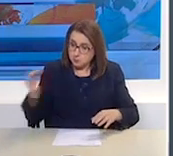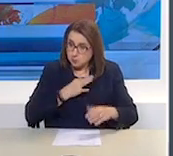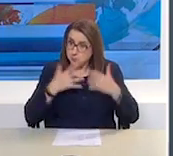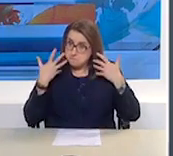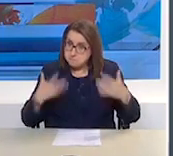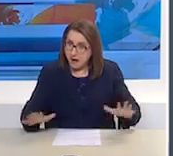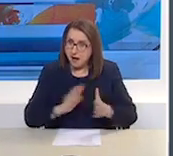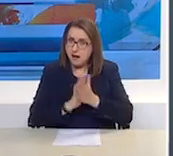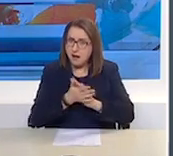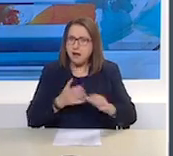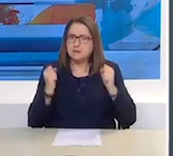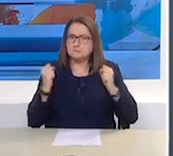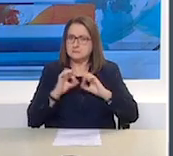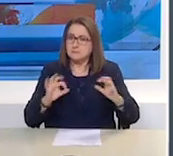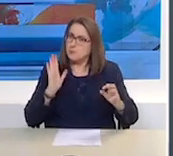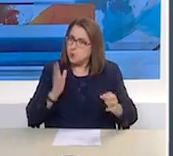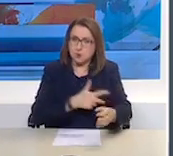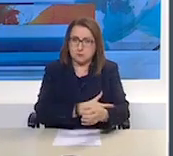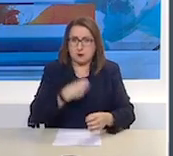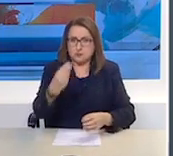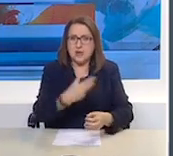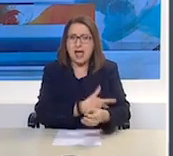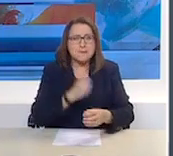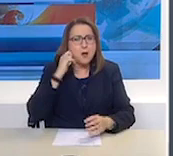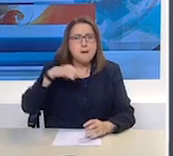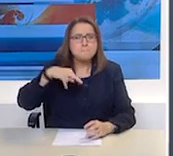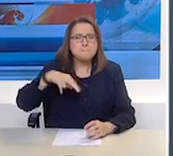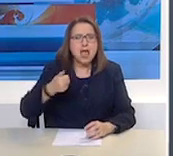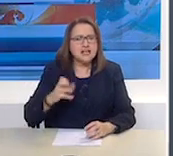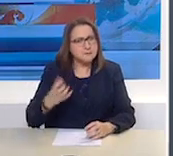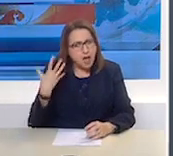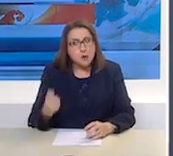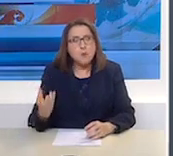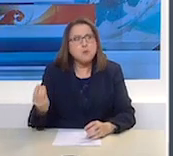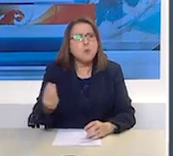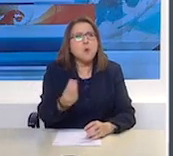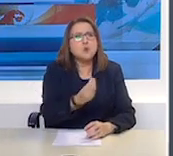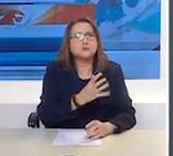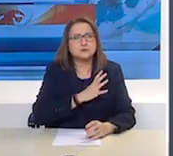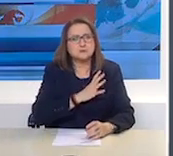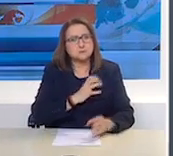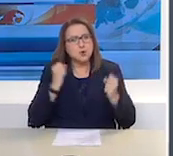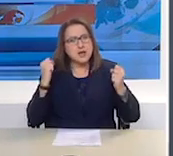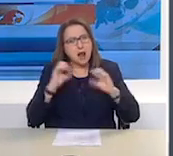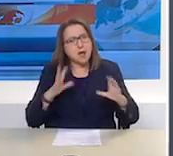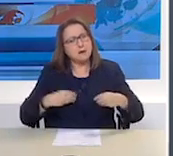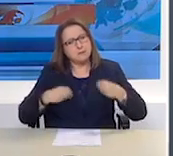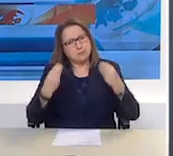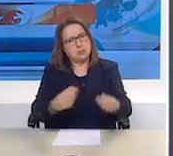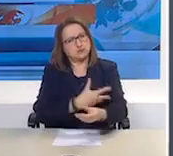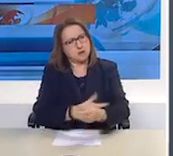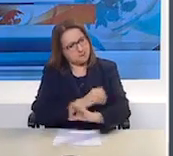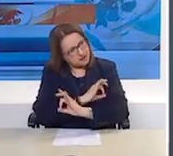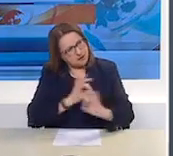μπορούσαν να δώσουν πλάσμα για να χρησιμοποιηθεί, είναι υπεραρκετή. Τώρα, αν όσο περισσότερο αυξάνονται τα κρούσματα,